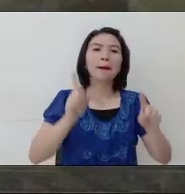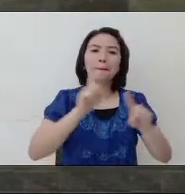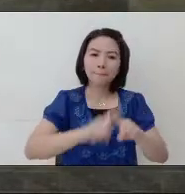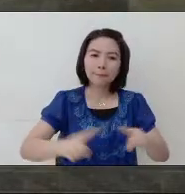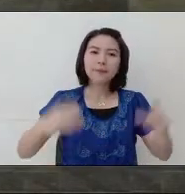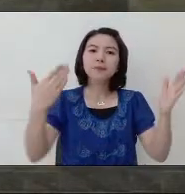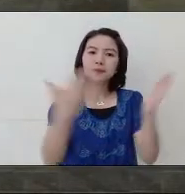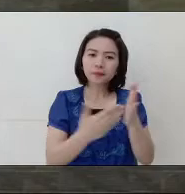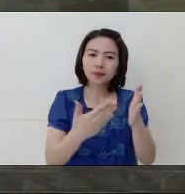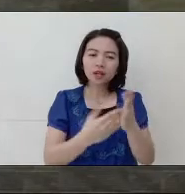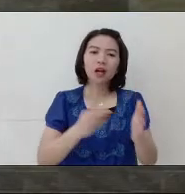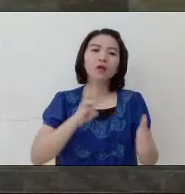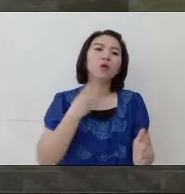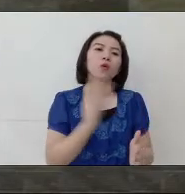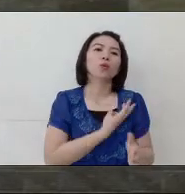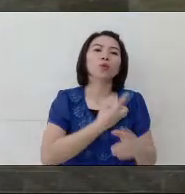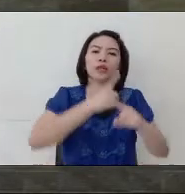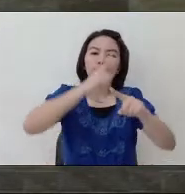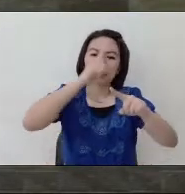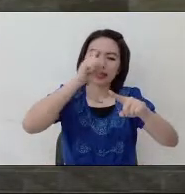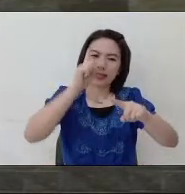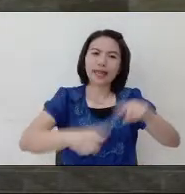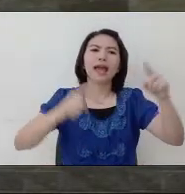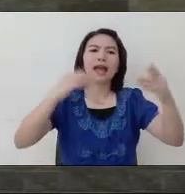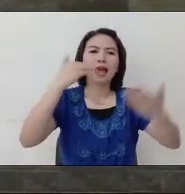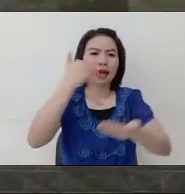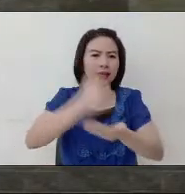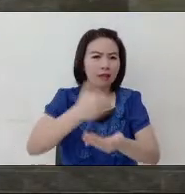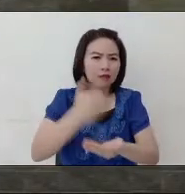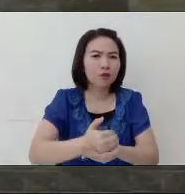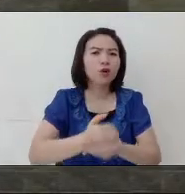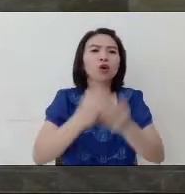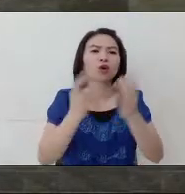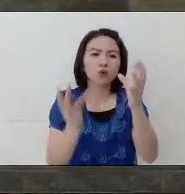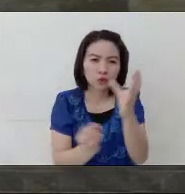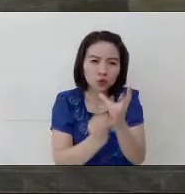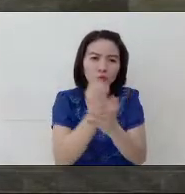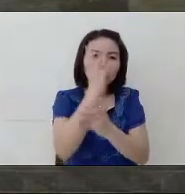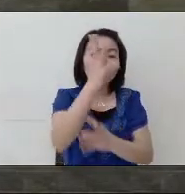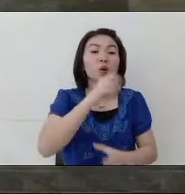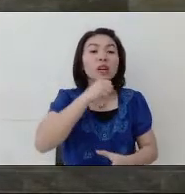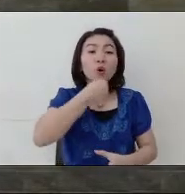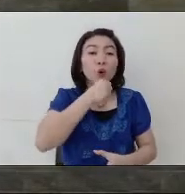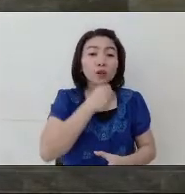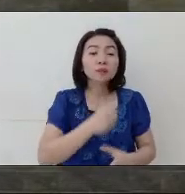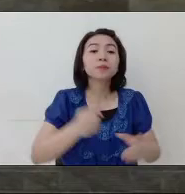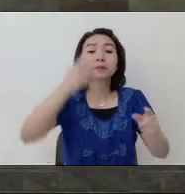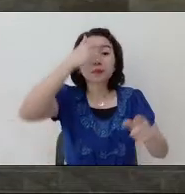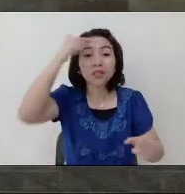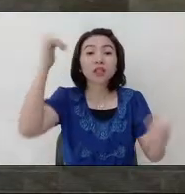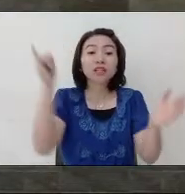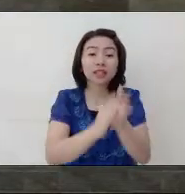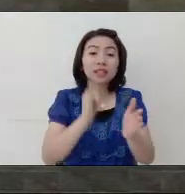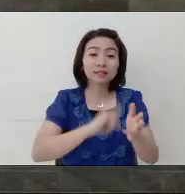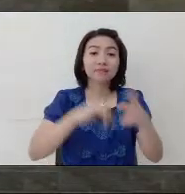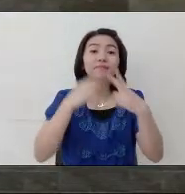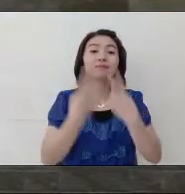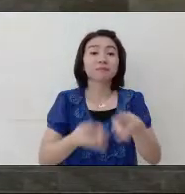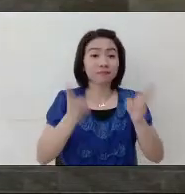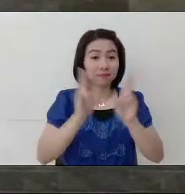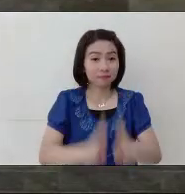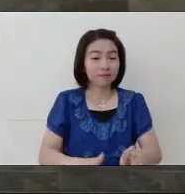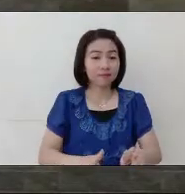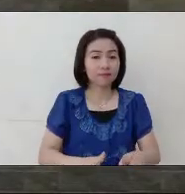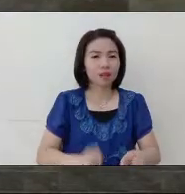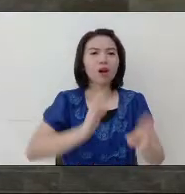natin maiiwasan ang pagtanda, because it is a fact. Okay? Lahat po tayo ay